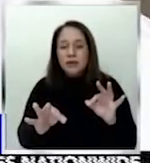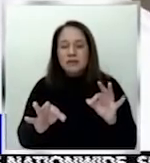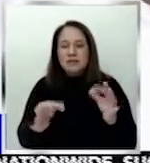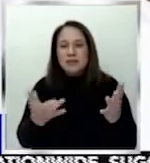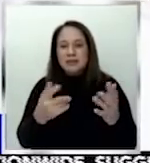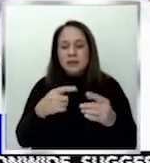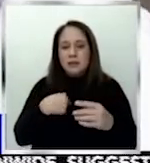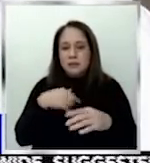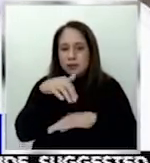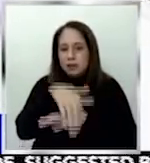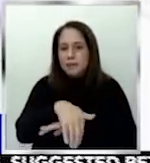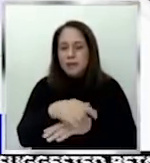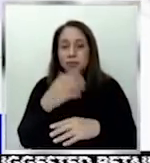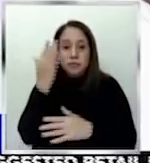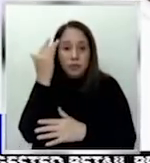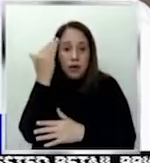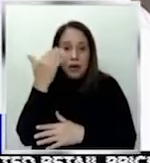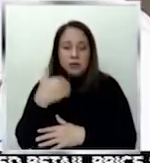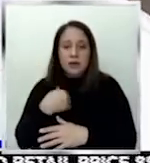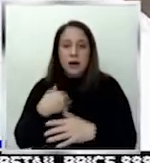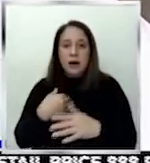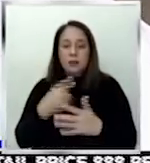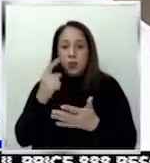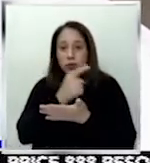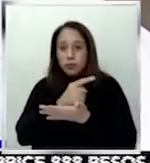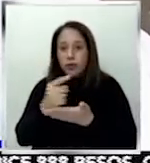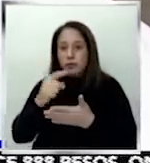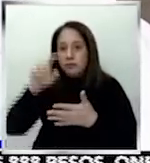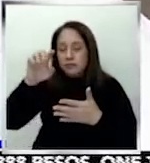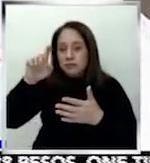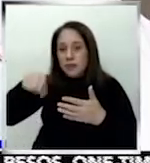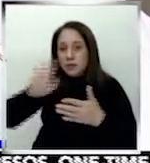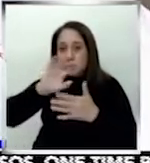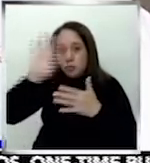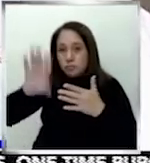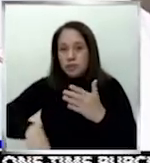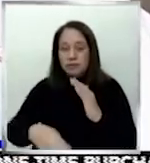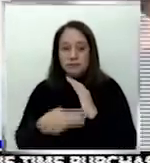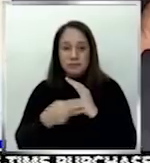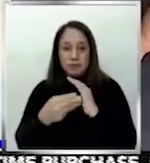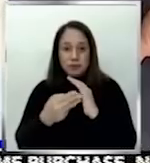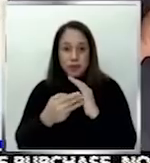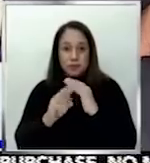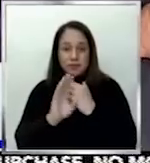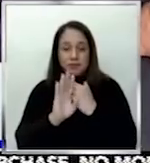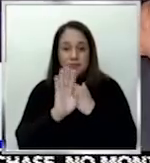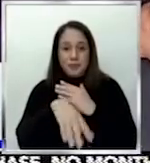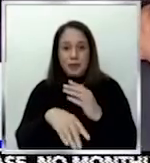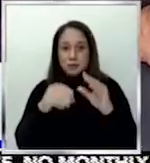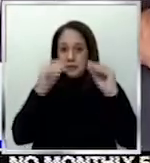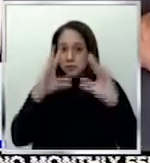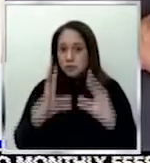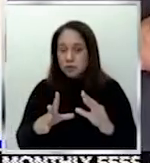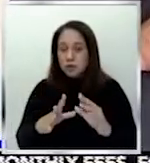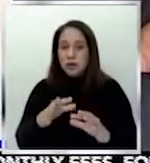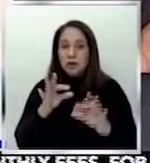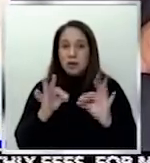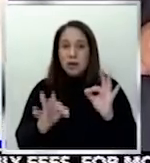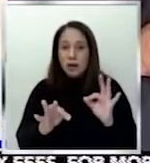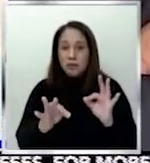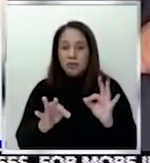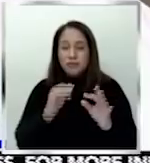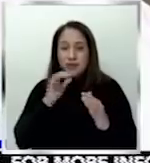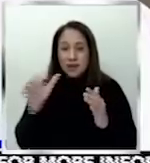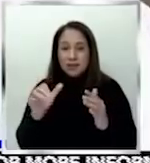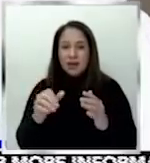po kasi may deadline, 1 week, kailangan maibalik ulit sa teacher. Kapag hindi, mahirap din po kasing maghabol, matambakan